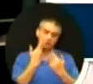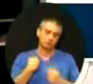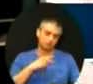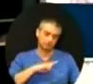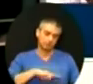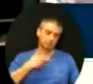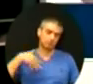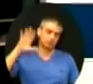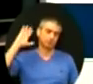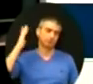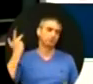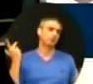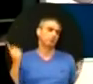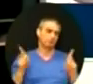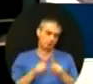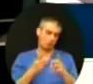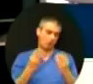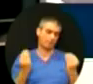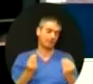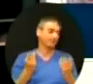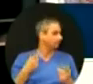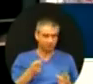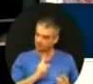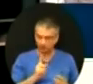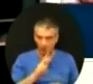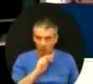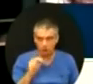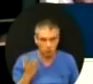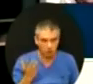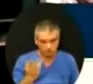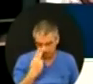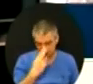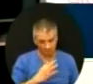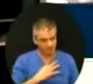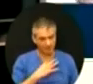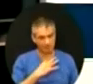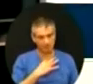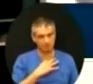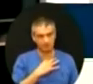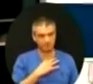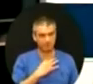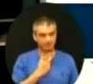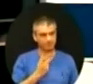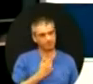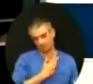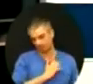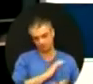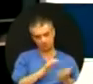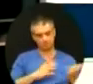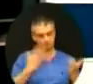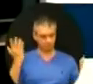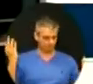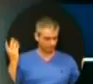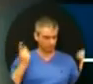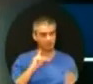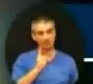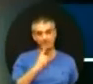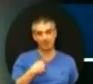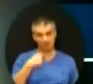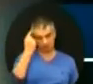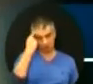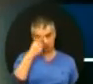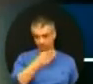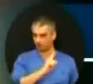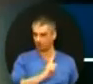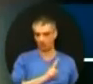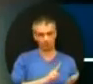צריך ליישר קו, כמו שאני מיישר קו עם הרבה דברים. זה לא נושא מבחינתי... לשרוף את המועדון. בדיוק. אבל אני חושב